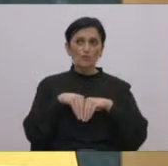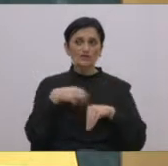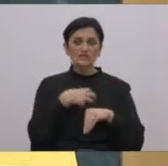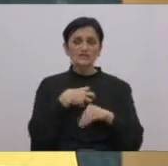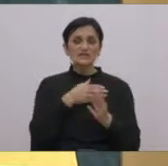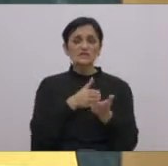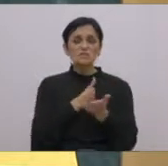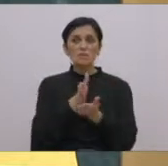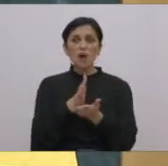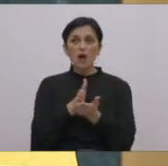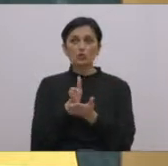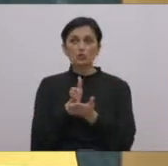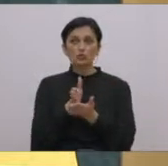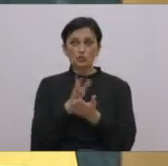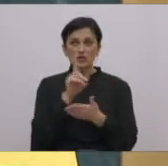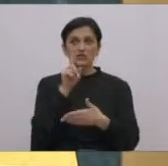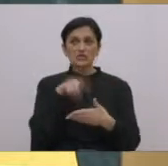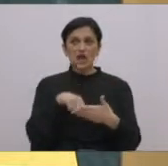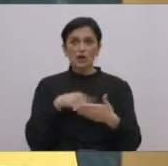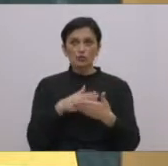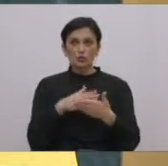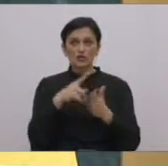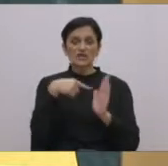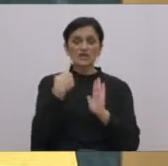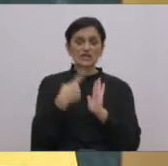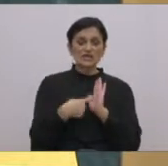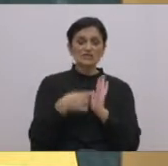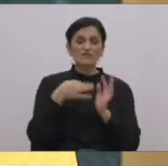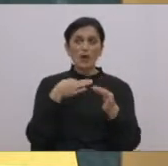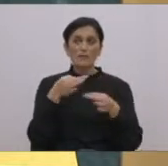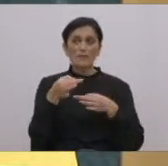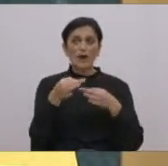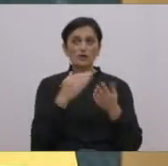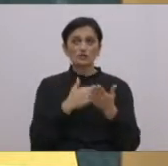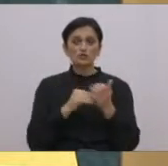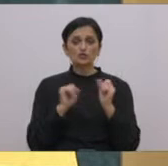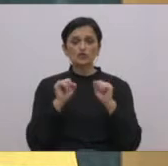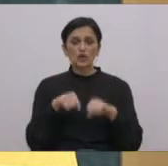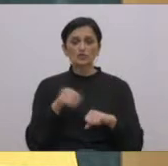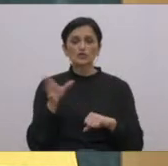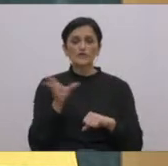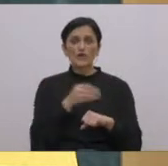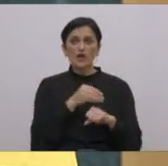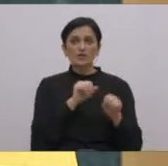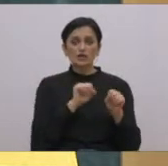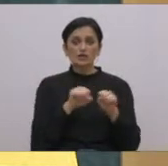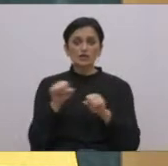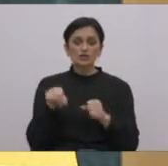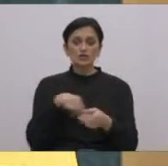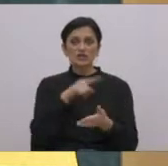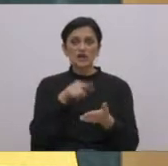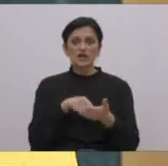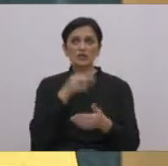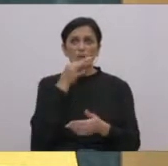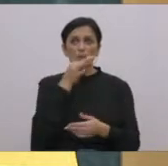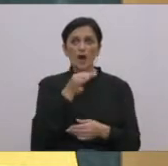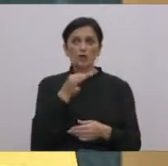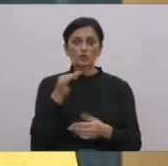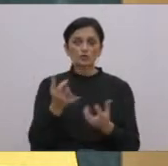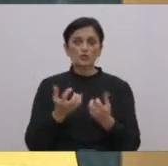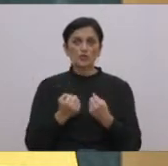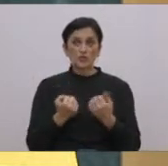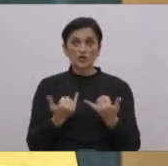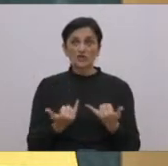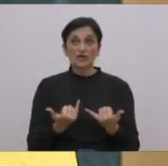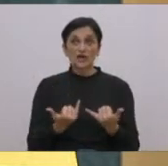batunț, dar s-a unul bolivartron, kit hoa pasuhis regimii, s-a șoale vas funcțion, scuela și s-a zlu kit hoaze pasuhimi vihot,